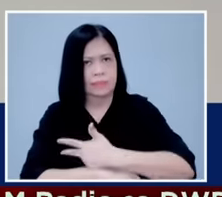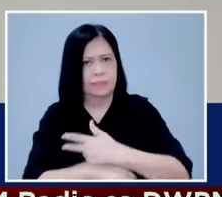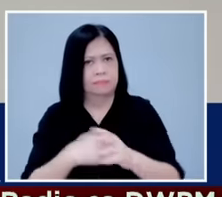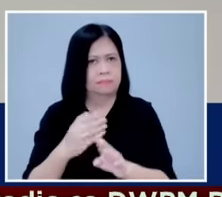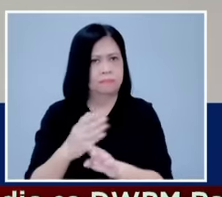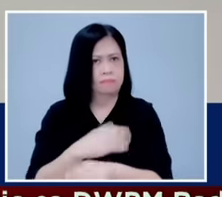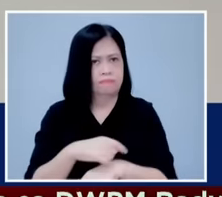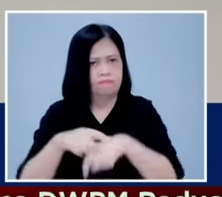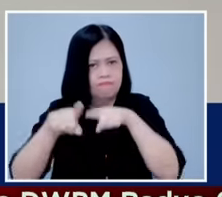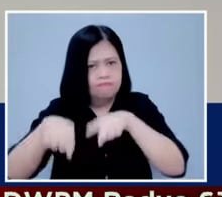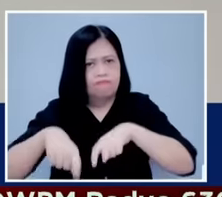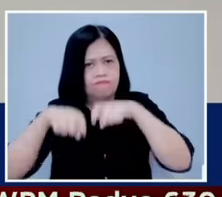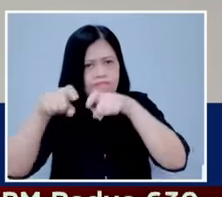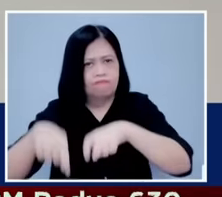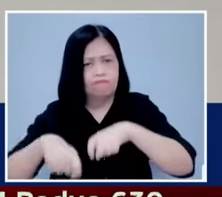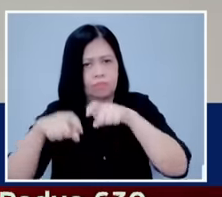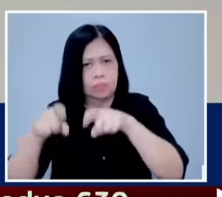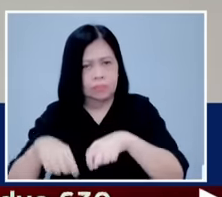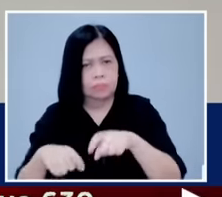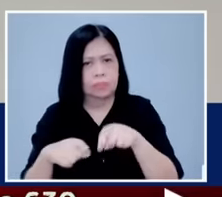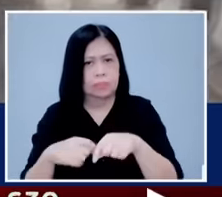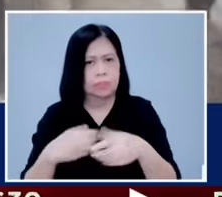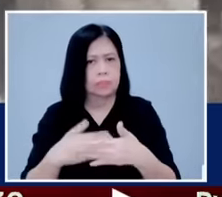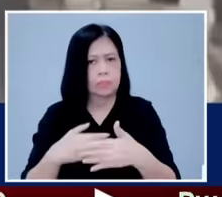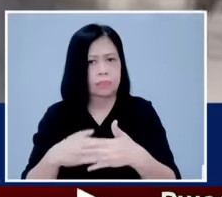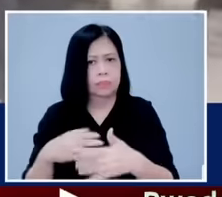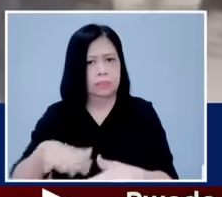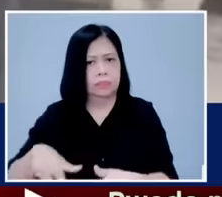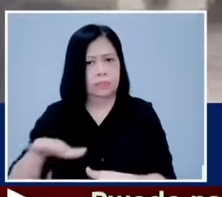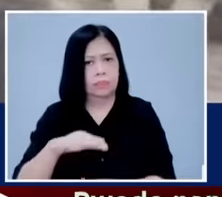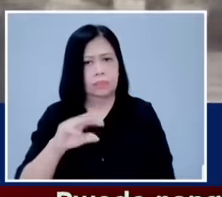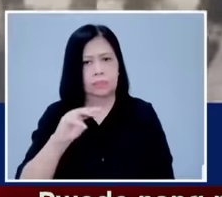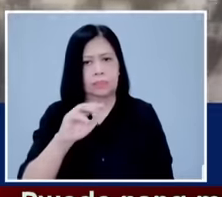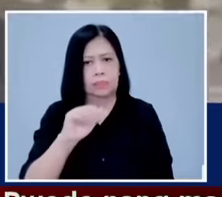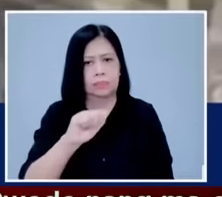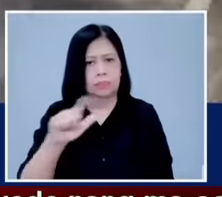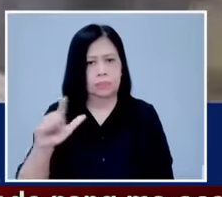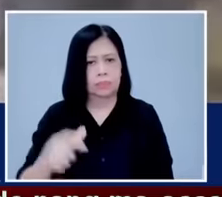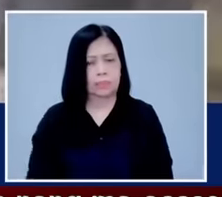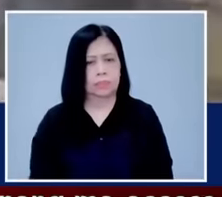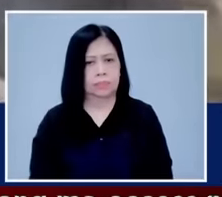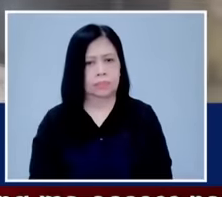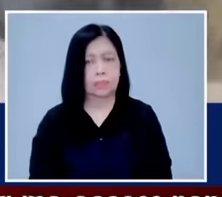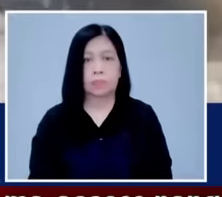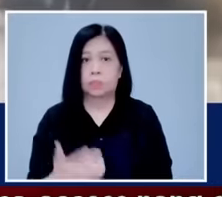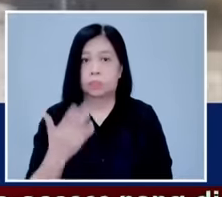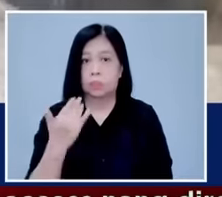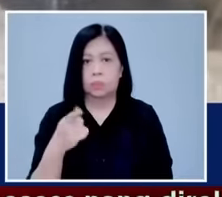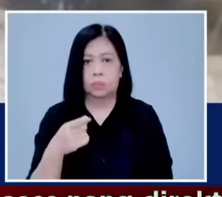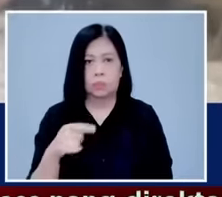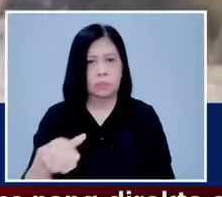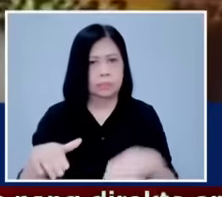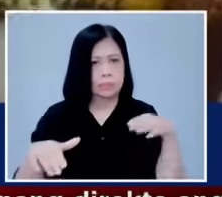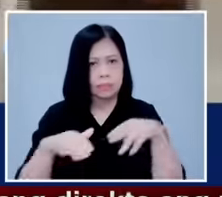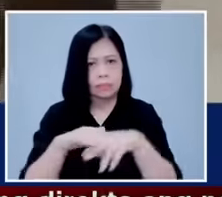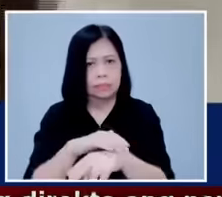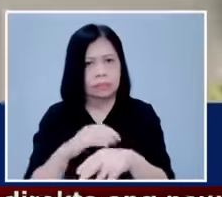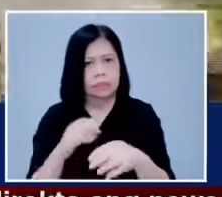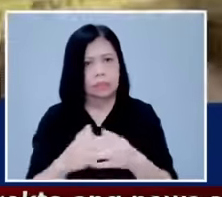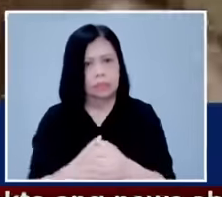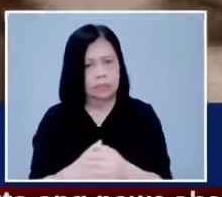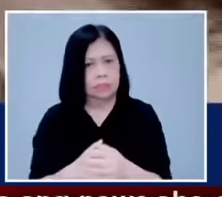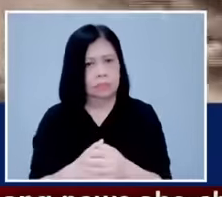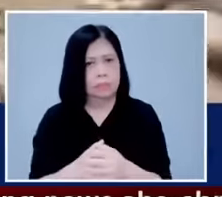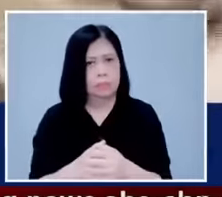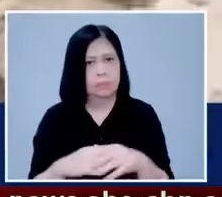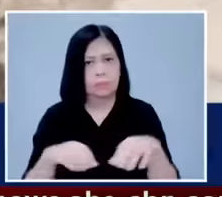mahukay nila yung dito na banda sa mall. Kasi yung in-access nila na